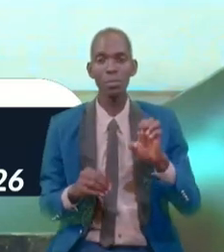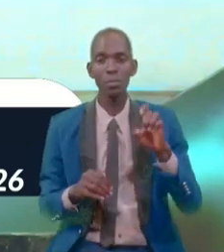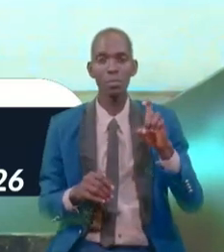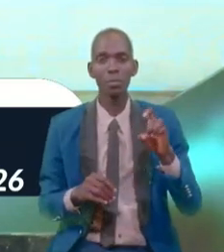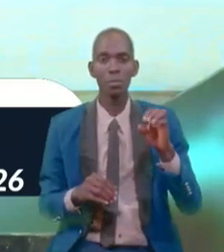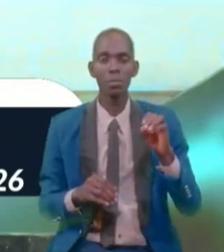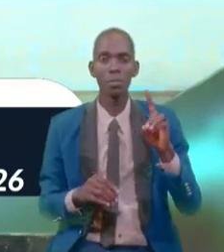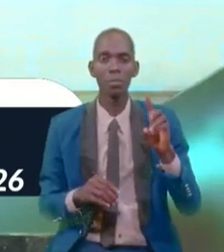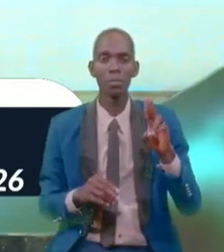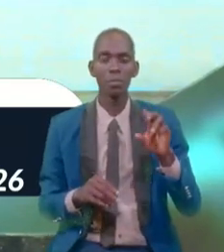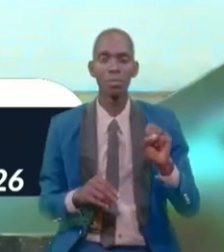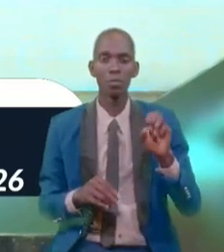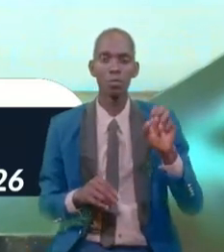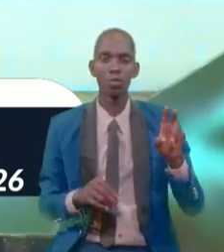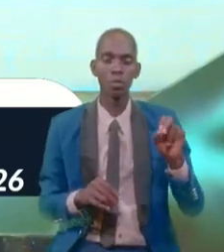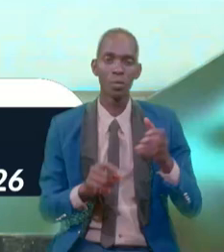Exode 12.